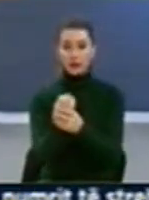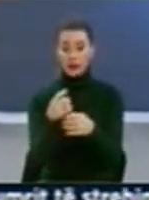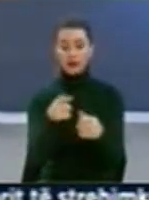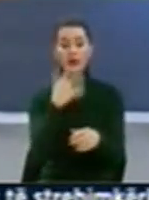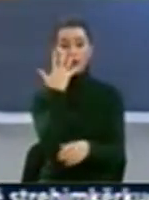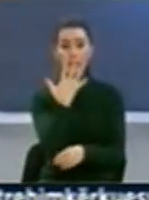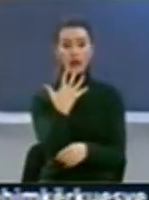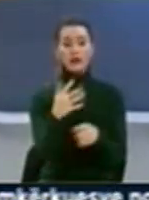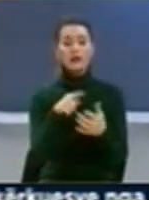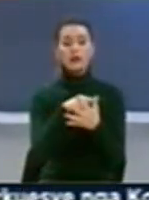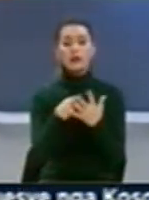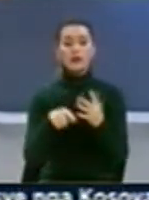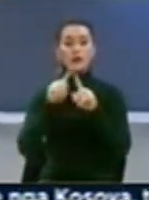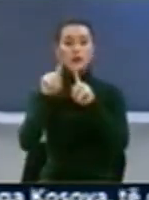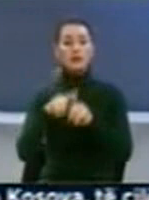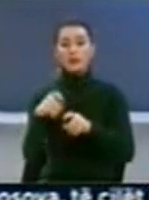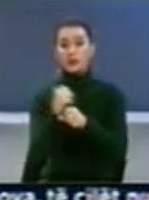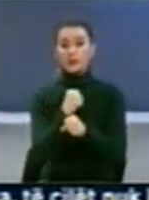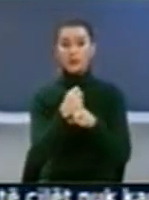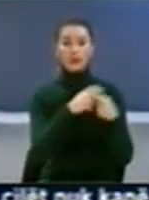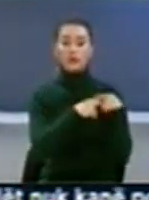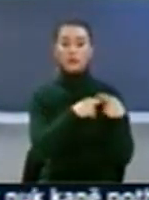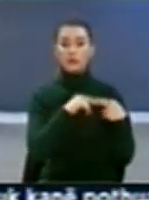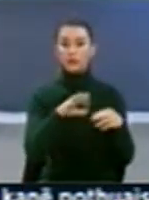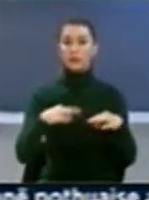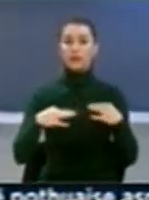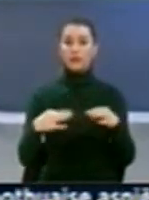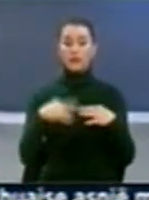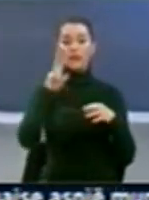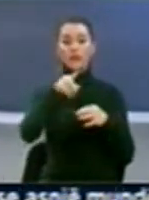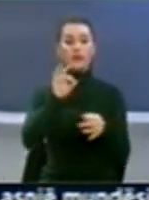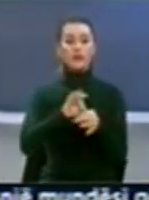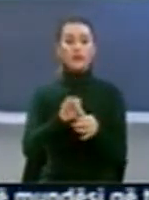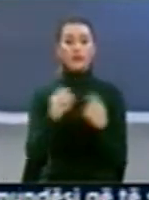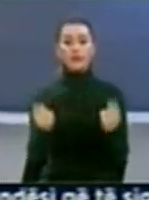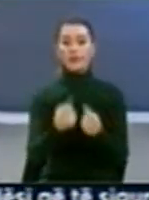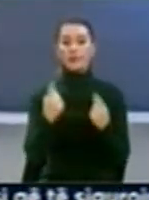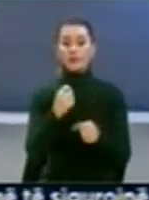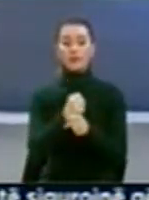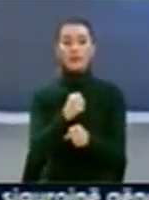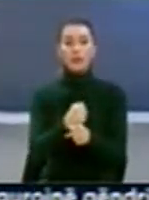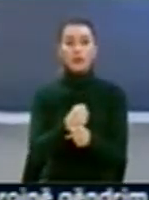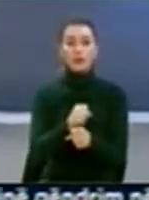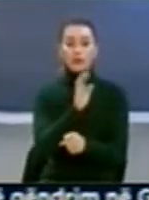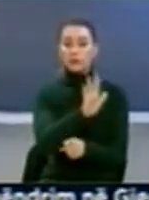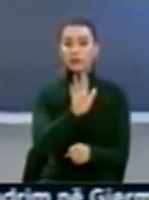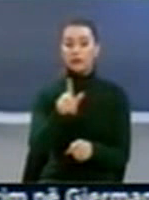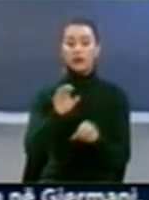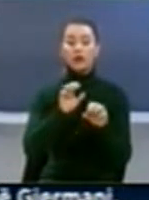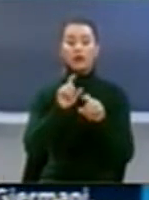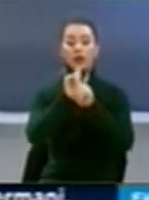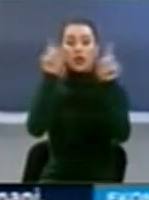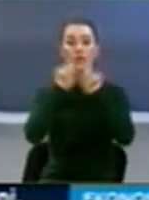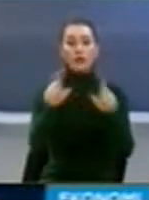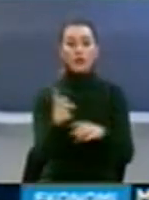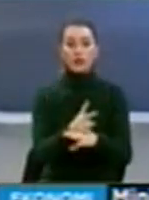përveç rolit dhe kompetencave tjera që kanë në shëndetësi, promovojnë dhe mbrojnë veprimtarinë e profesionistëve shëndetësor në institucionet